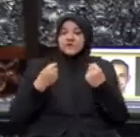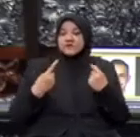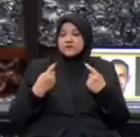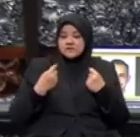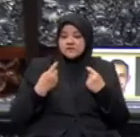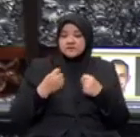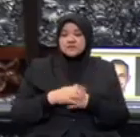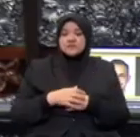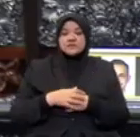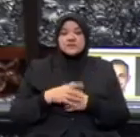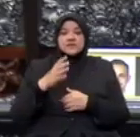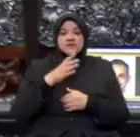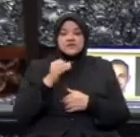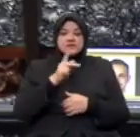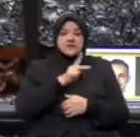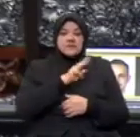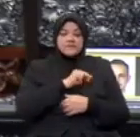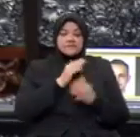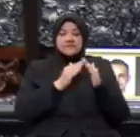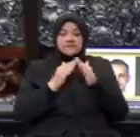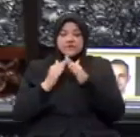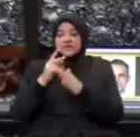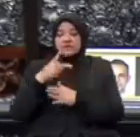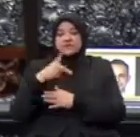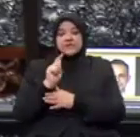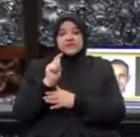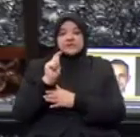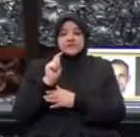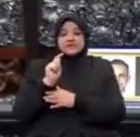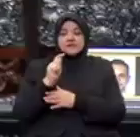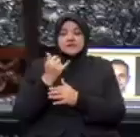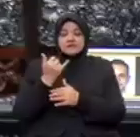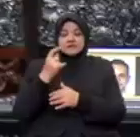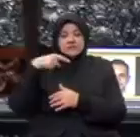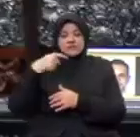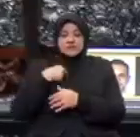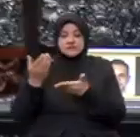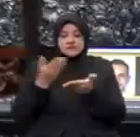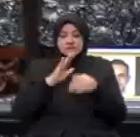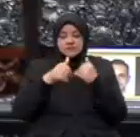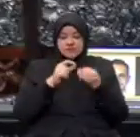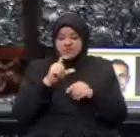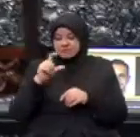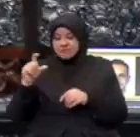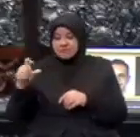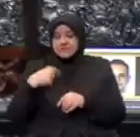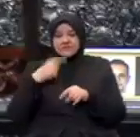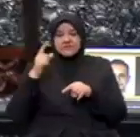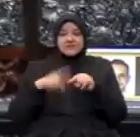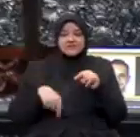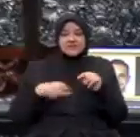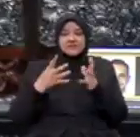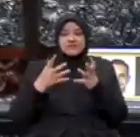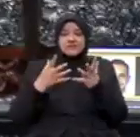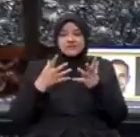swasta dan Kementerian Perumahan Kerajaan Tempatan. Kebetulan saya bawa tebal-tebal belaka, saya tak boleh nak